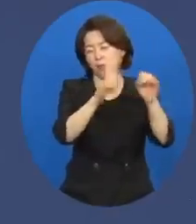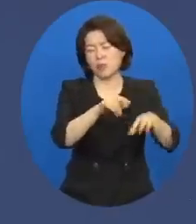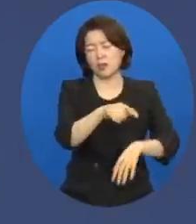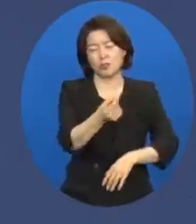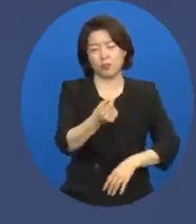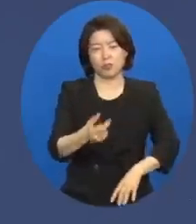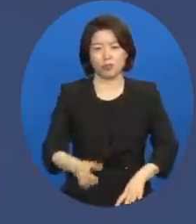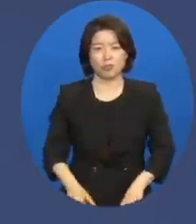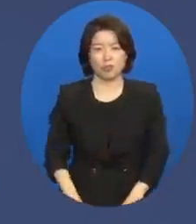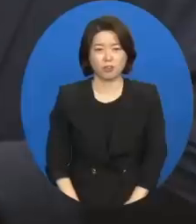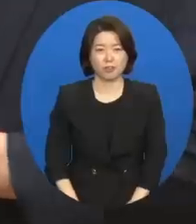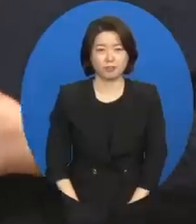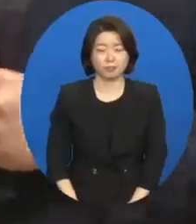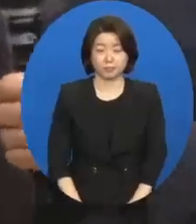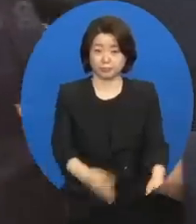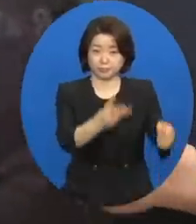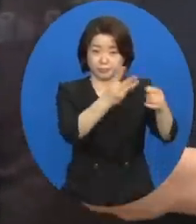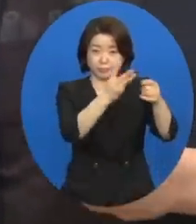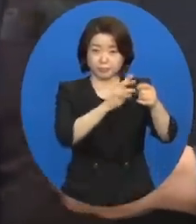또 하나는